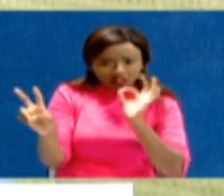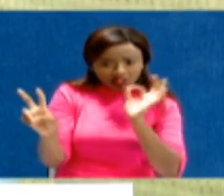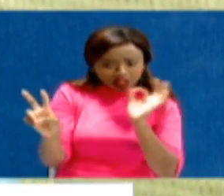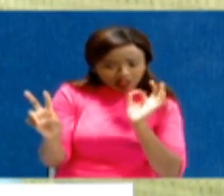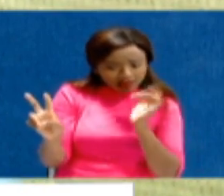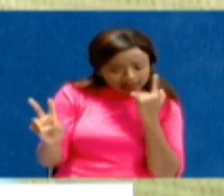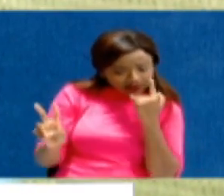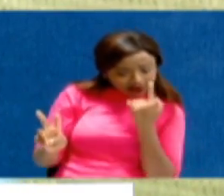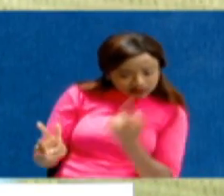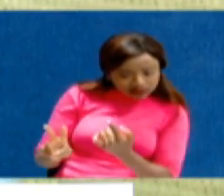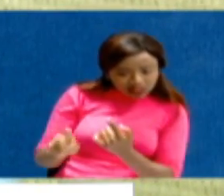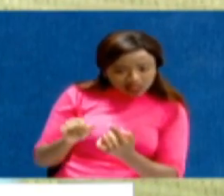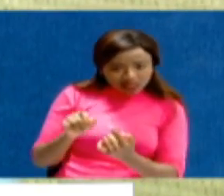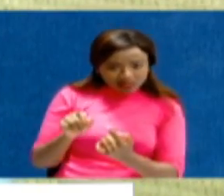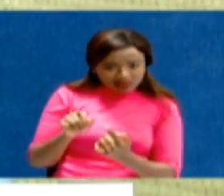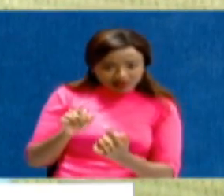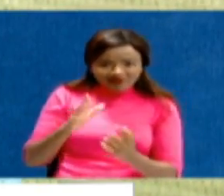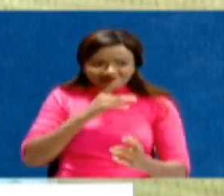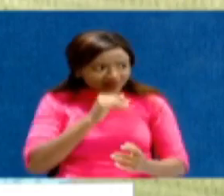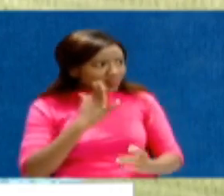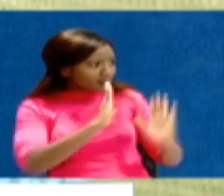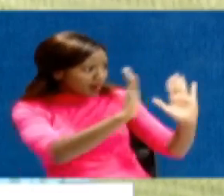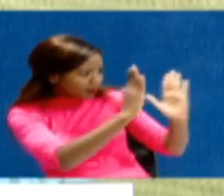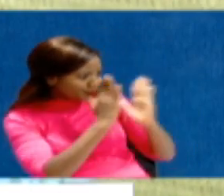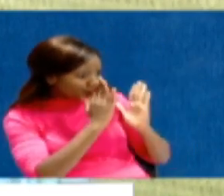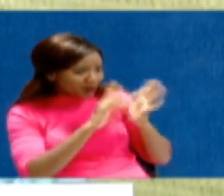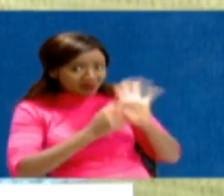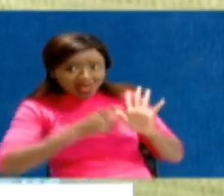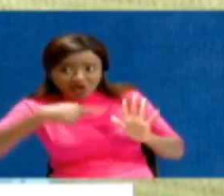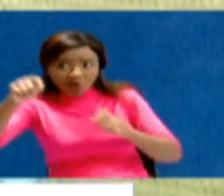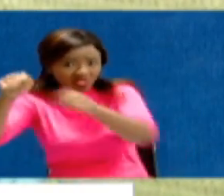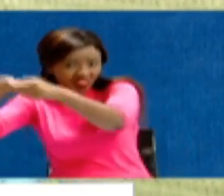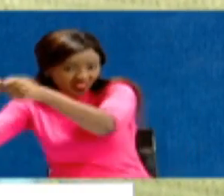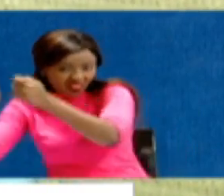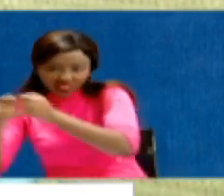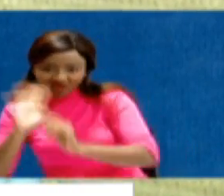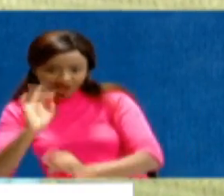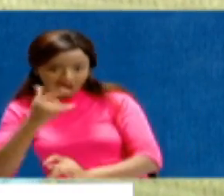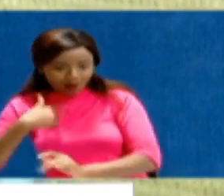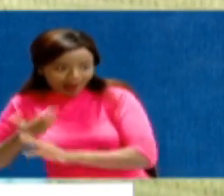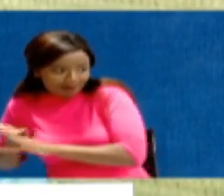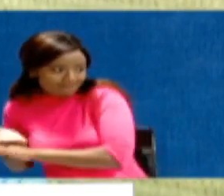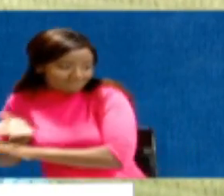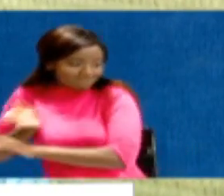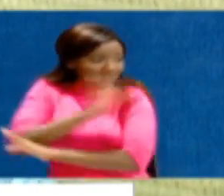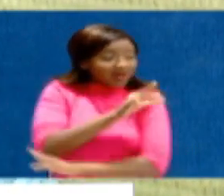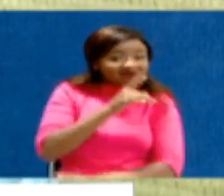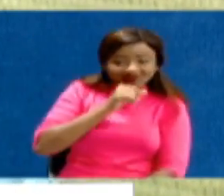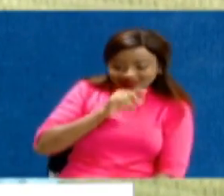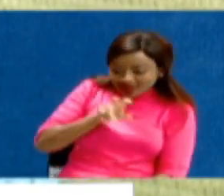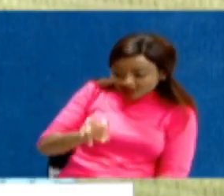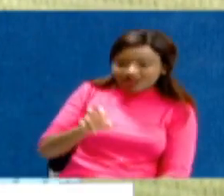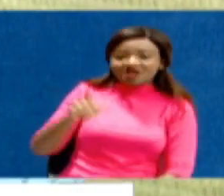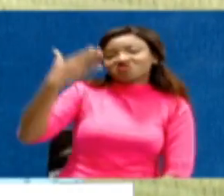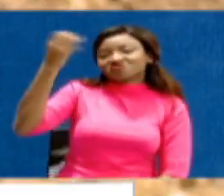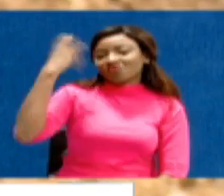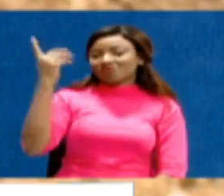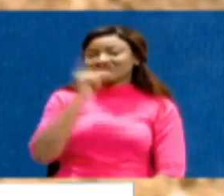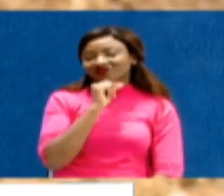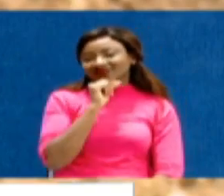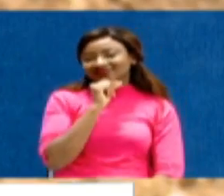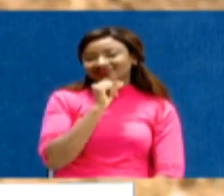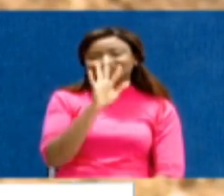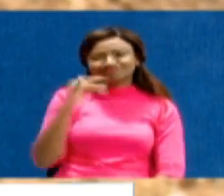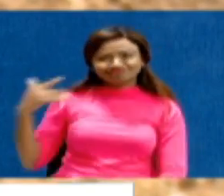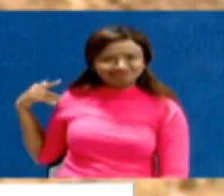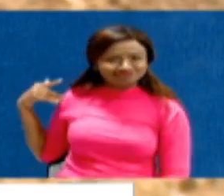unamjua, hata enda zaidi kwa sababu anaovia, kwa sababu unamjua tayari, umemtambua tayari. Kwa miaka na mikaka,